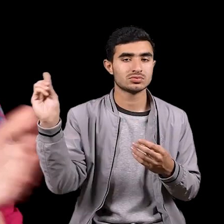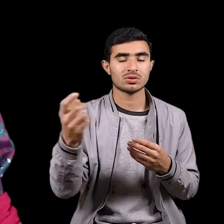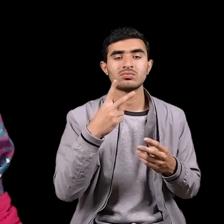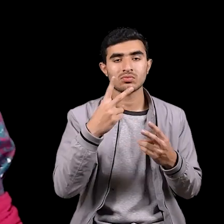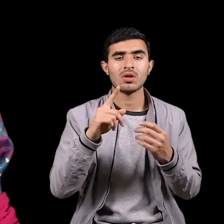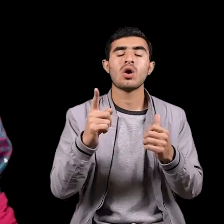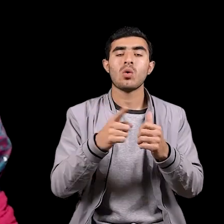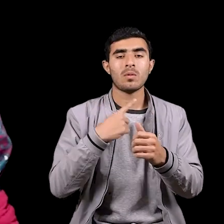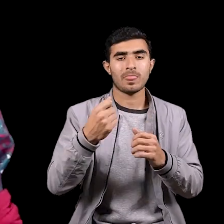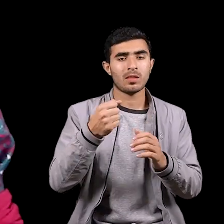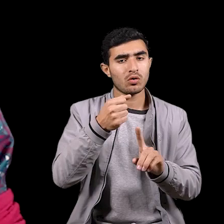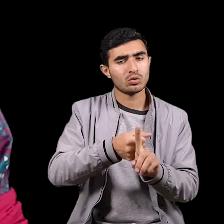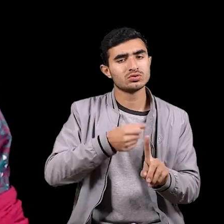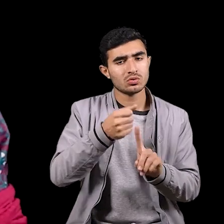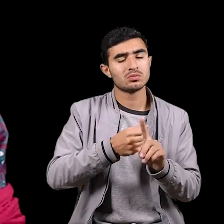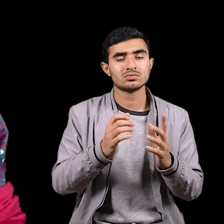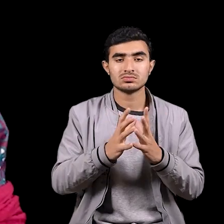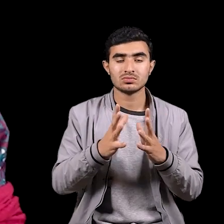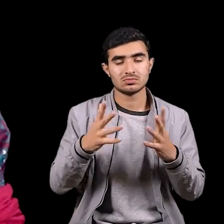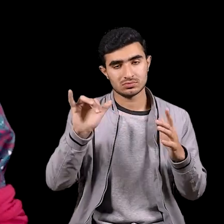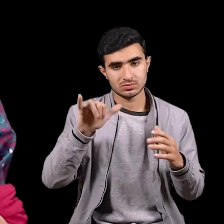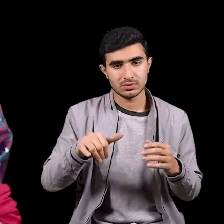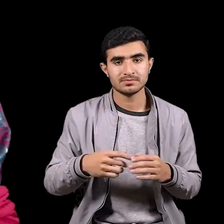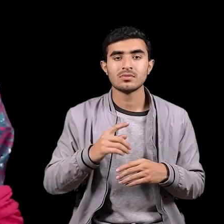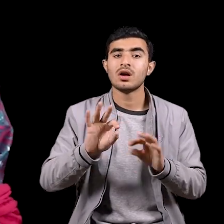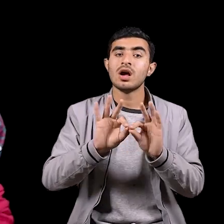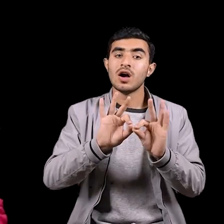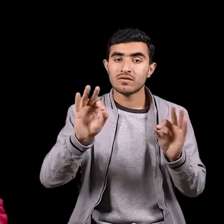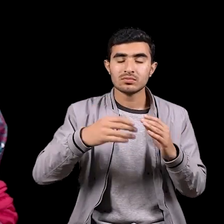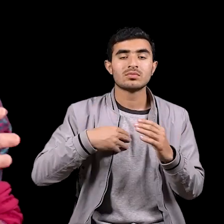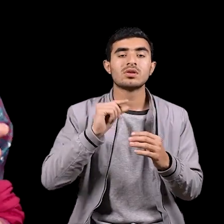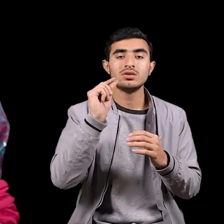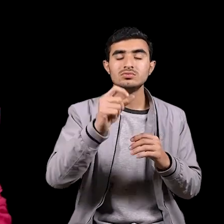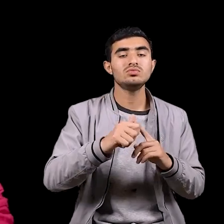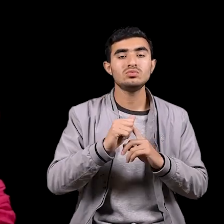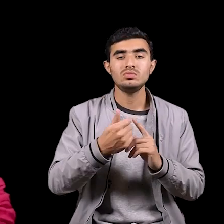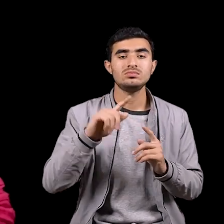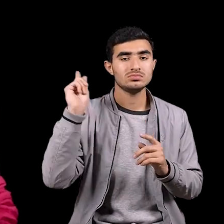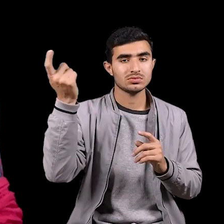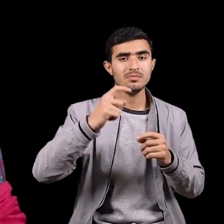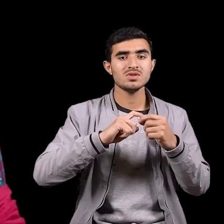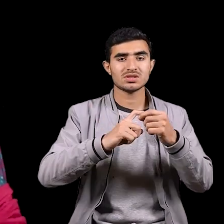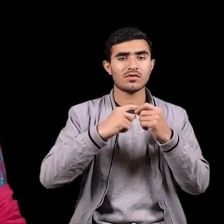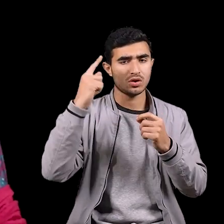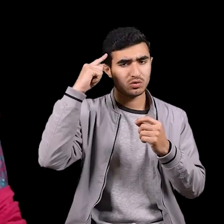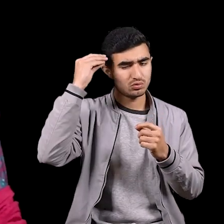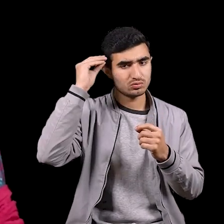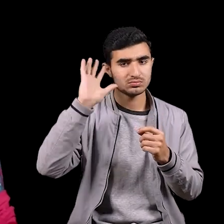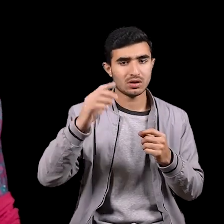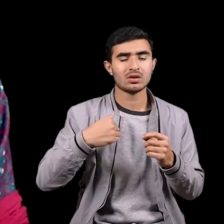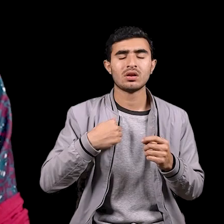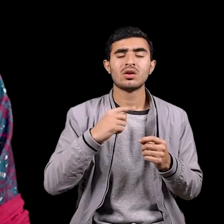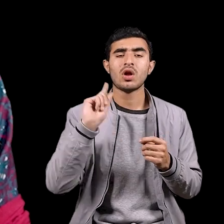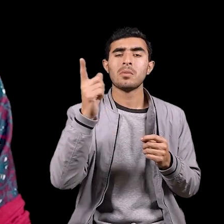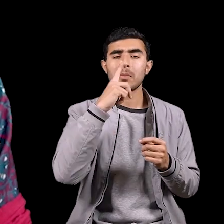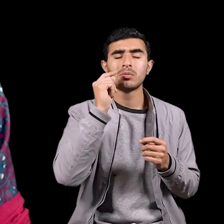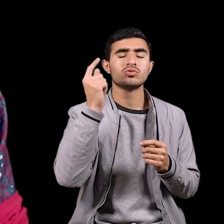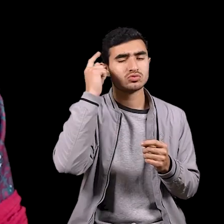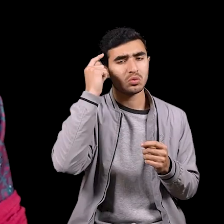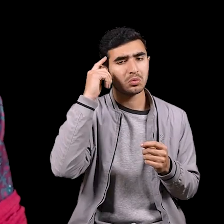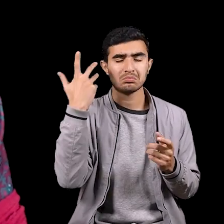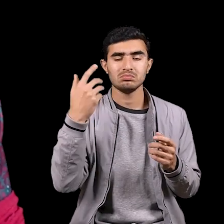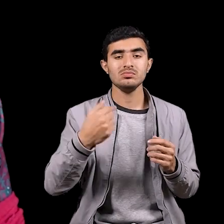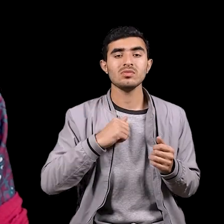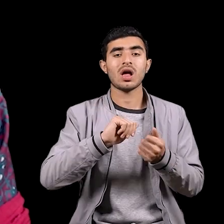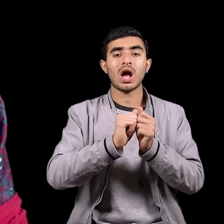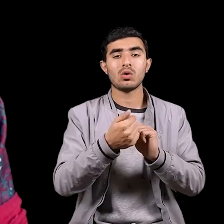हमारे इस बुक को भी देखें, प्रोग्राम्स को भी देखें, और अपने दहीं आप जो कोशिश कर सकते हैं वो करें। आखिर में मैं सिर्फ इतना कहूँगी, एक